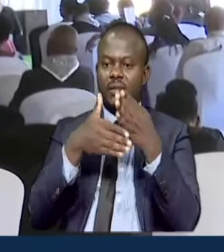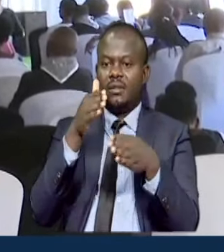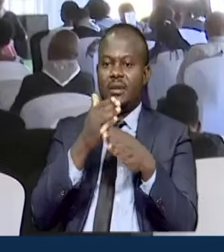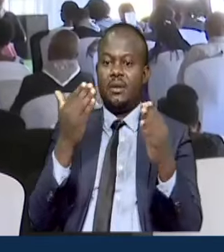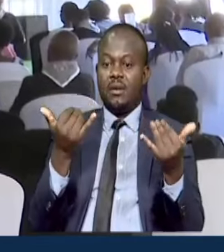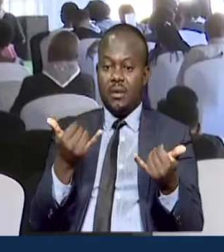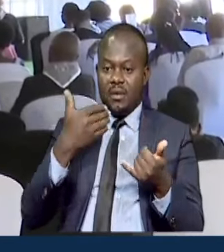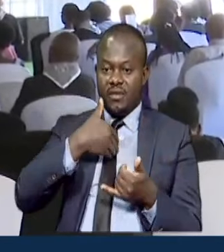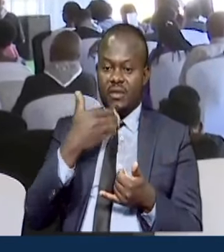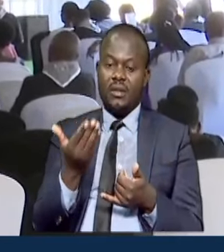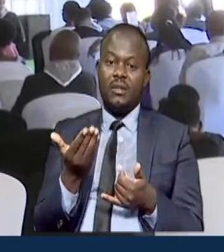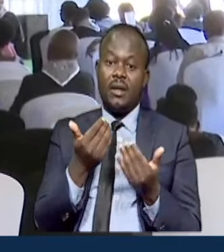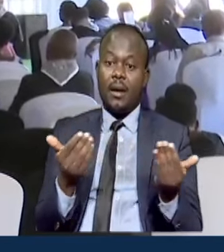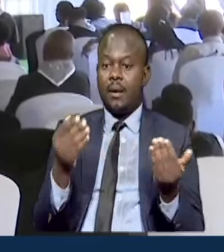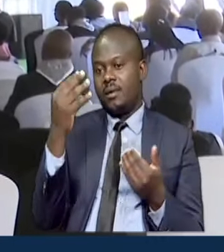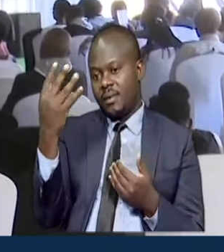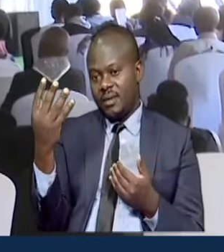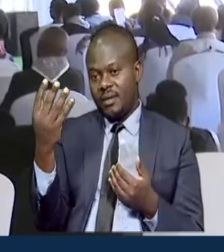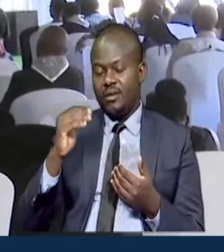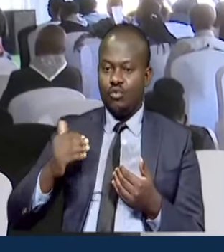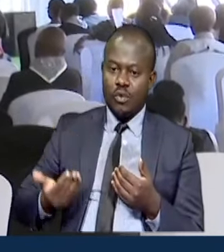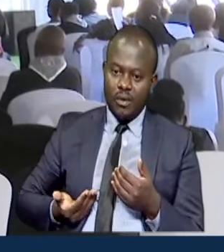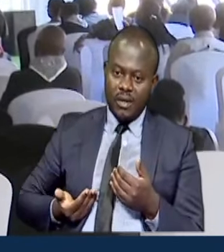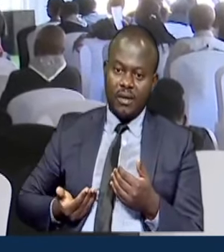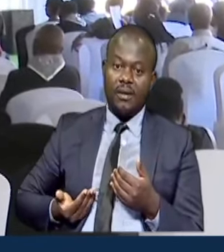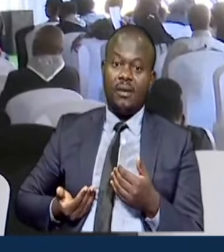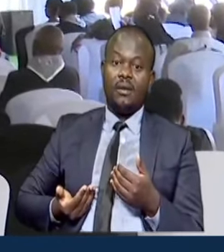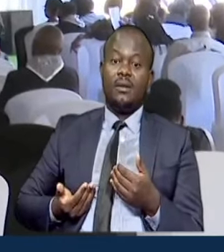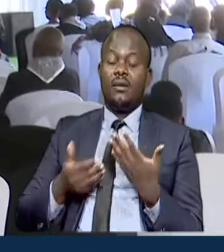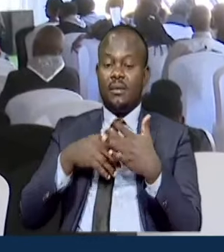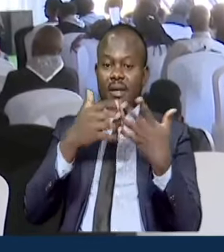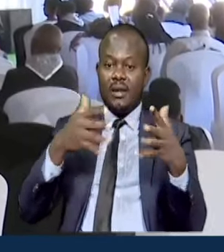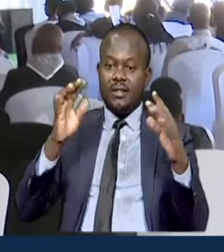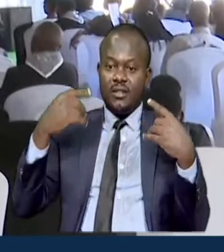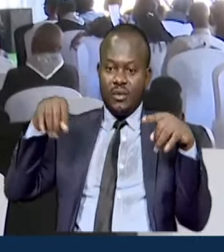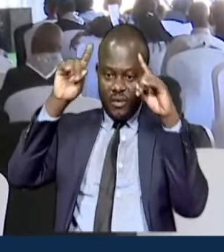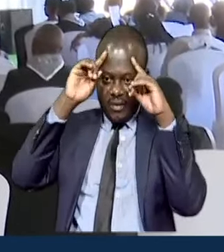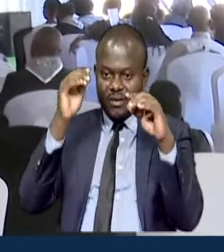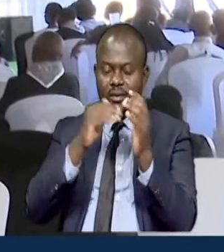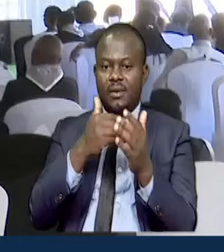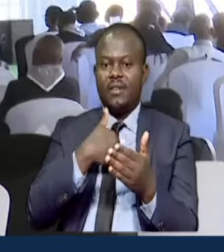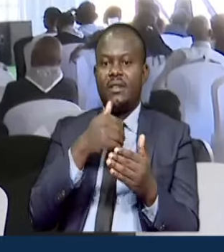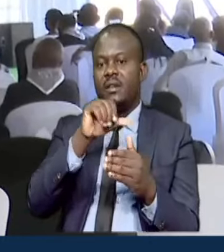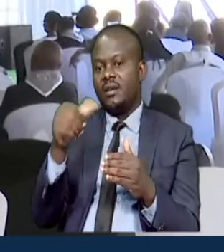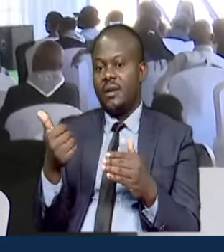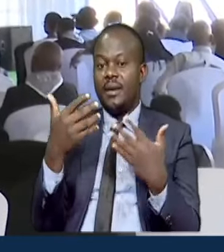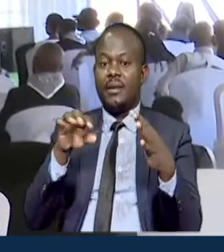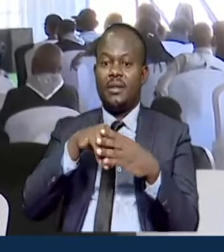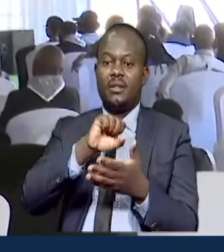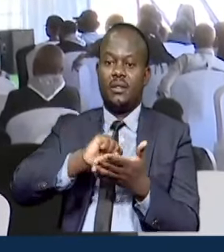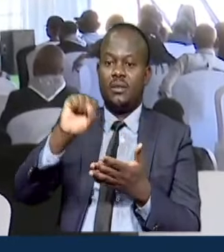mfite abana bane n'umugore baje kaminuza, mfite n'abandi barangije secondaire